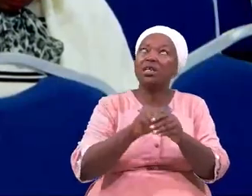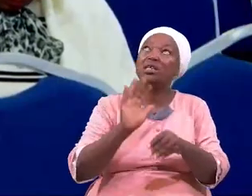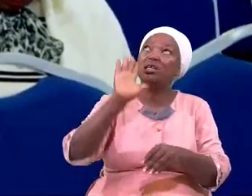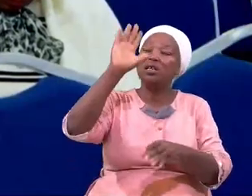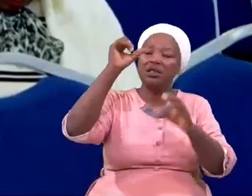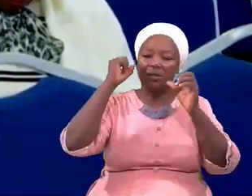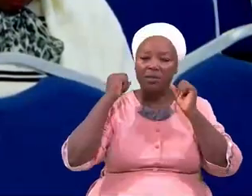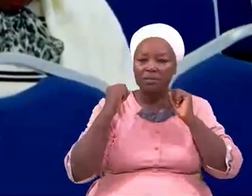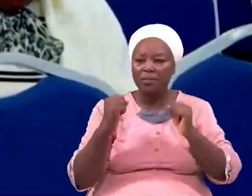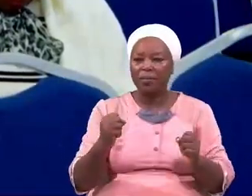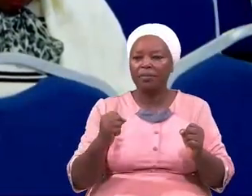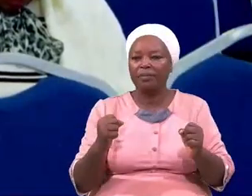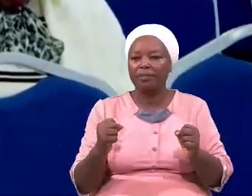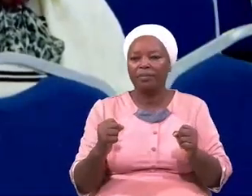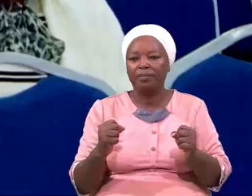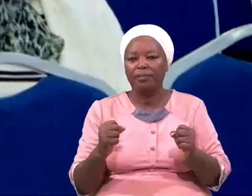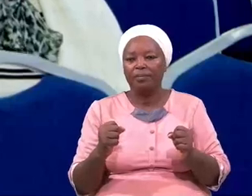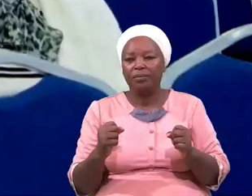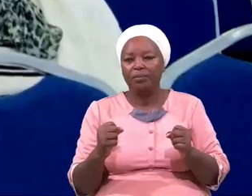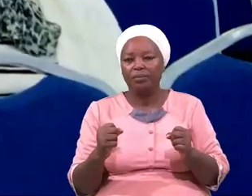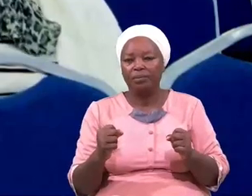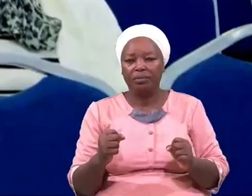Alors il faut faire confiance en sa puissance.